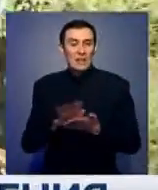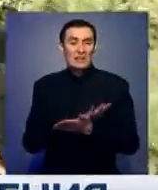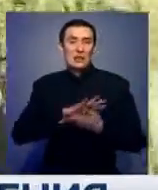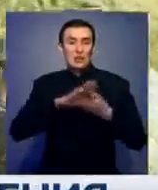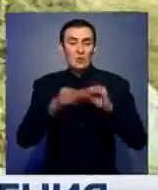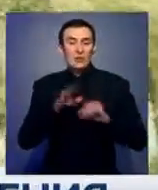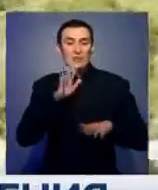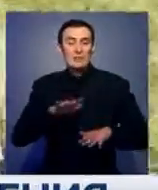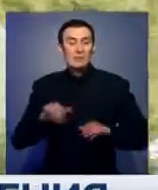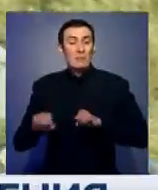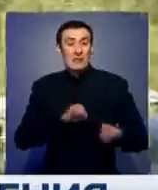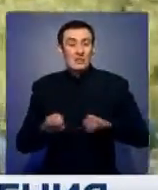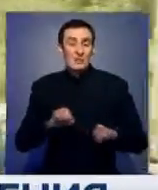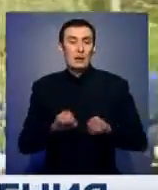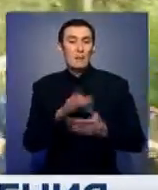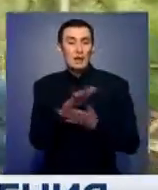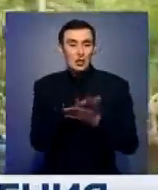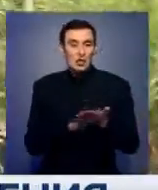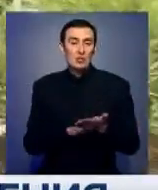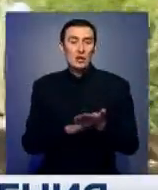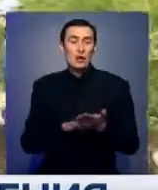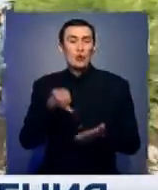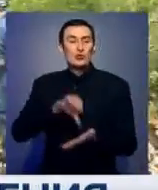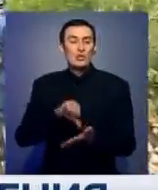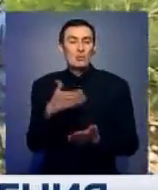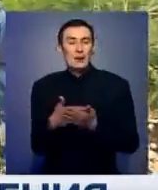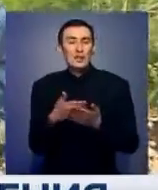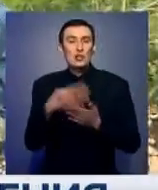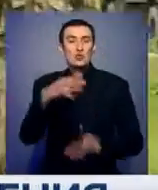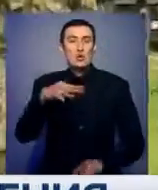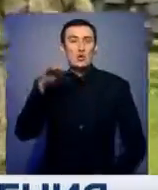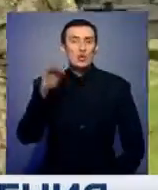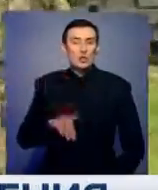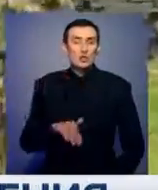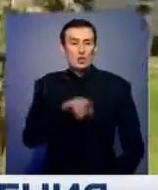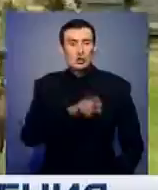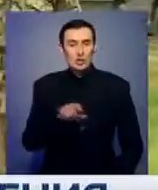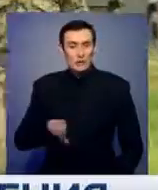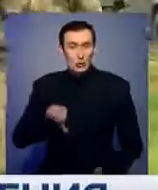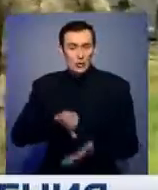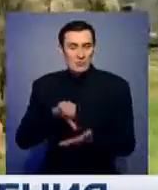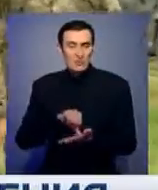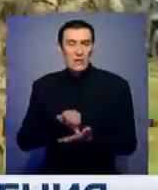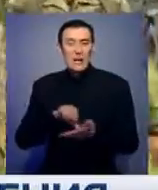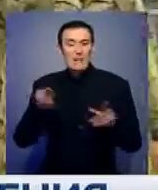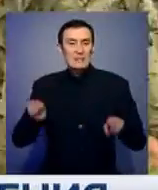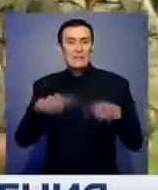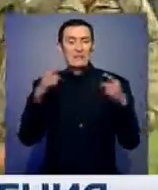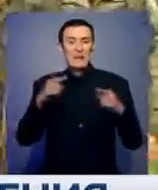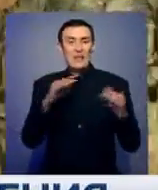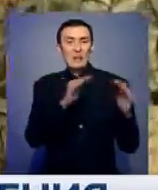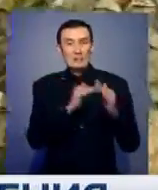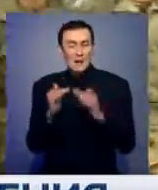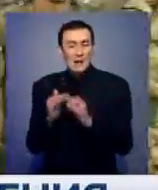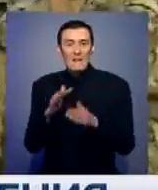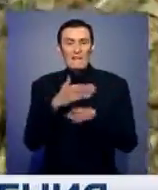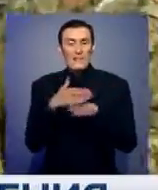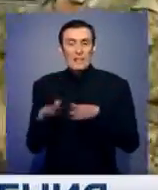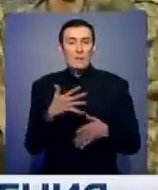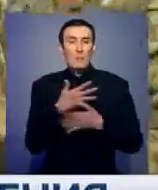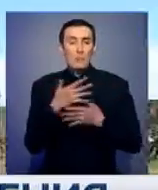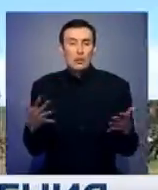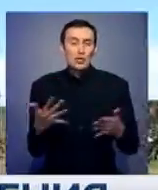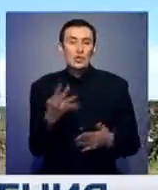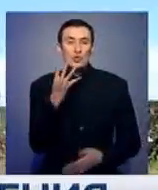последствий землетрясения продолжаются. В них задействованы порядка 40 тысяч человек. Для восстановления инфраструктуры выделено